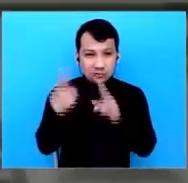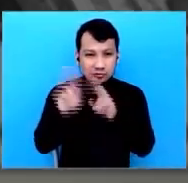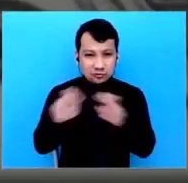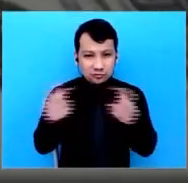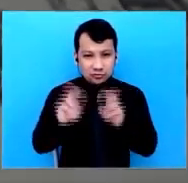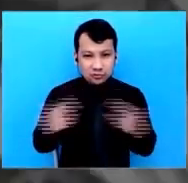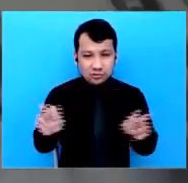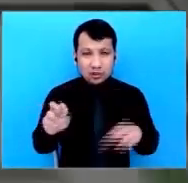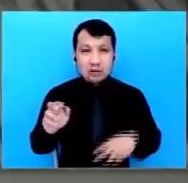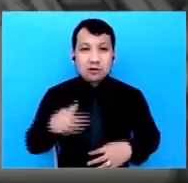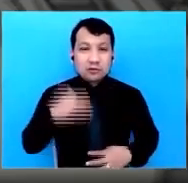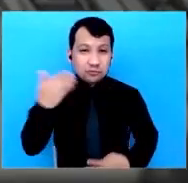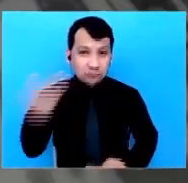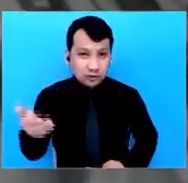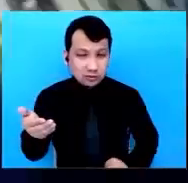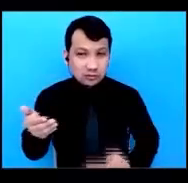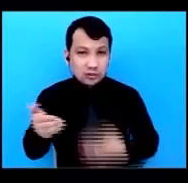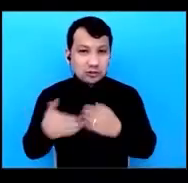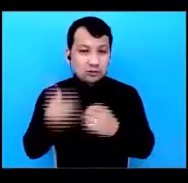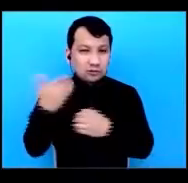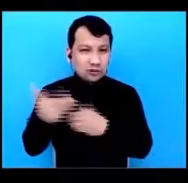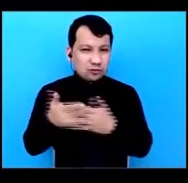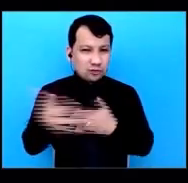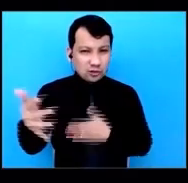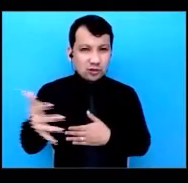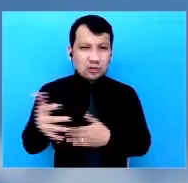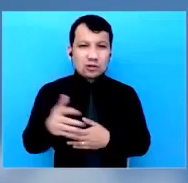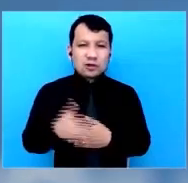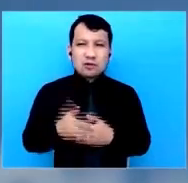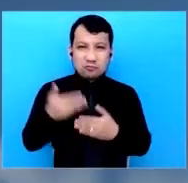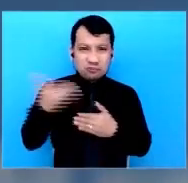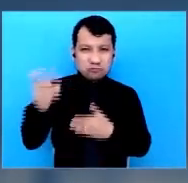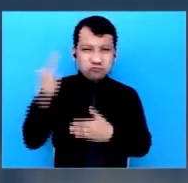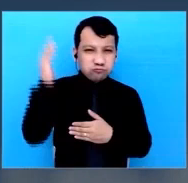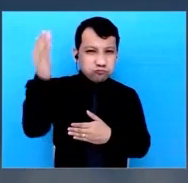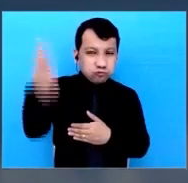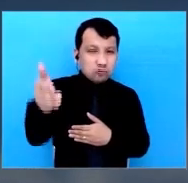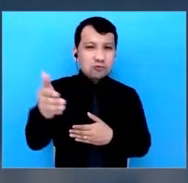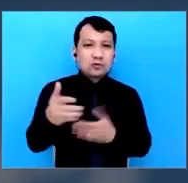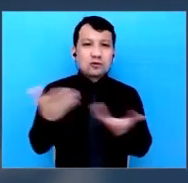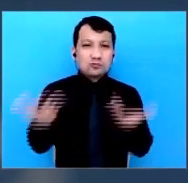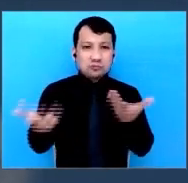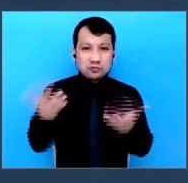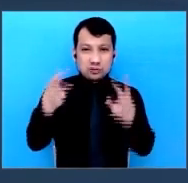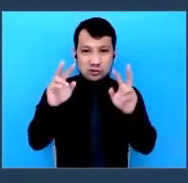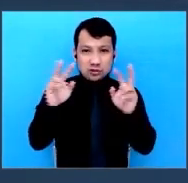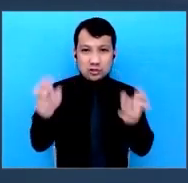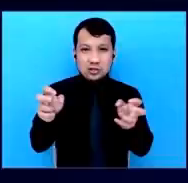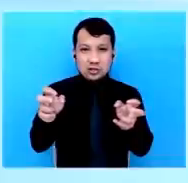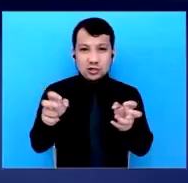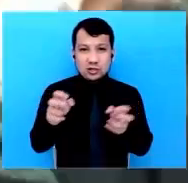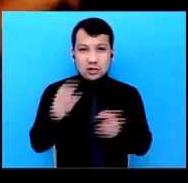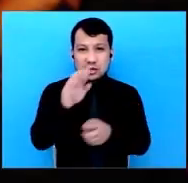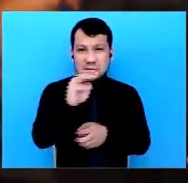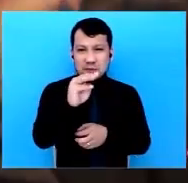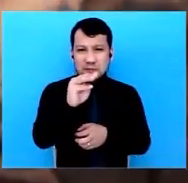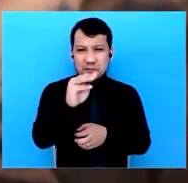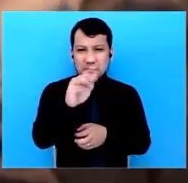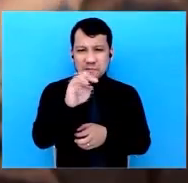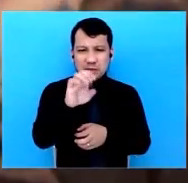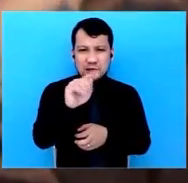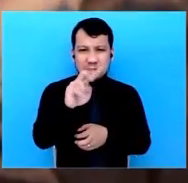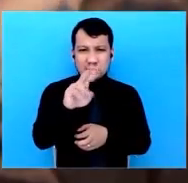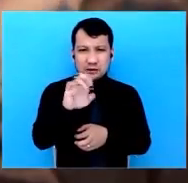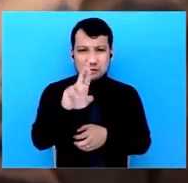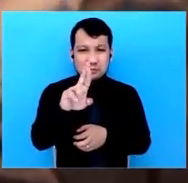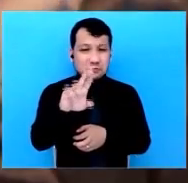susunod na dekada o mahigit pa para sa tinatawag nitong metaverse. What virtual and augmented reality are